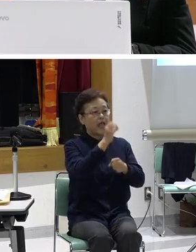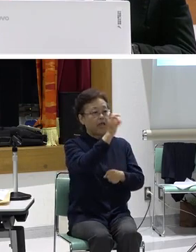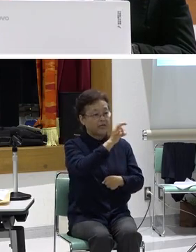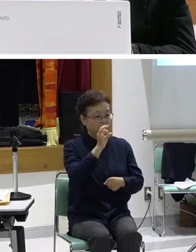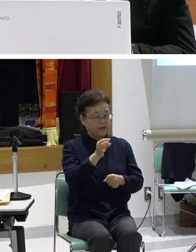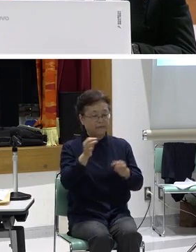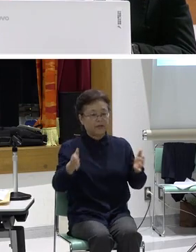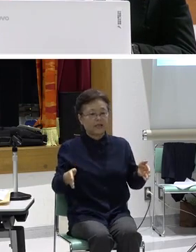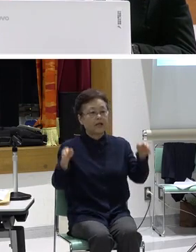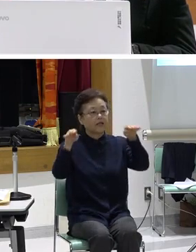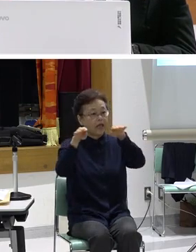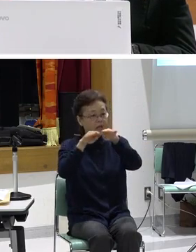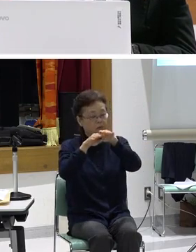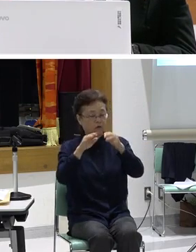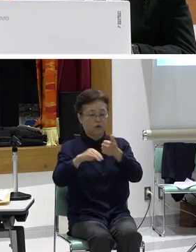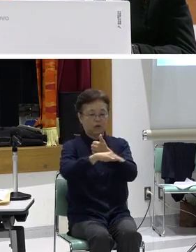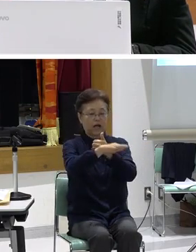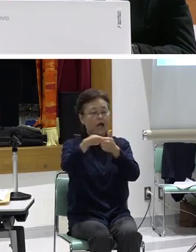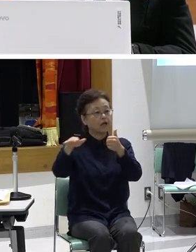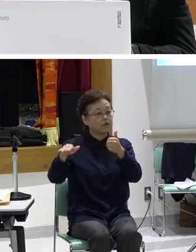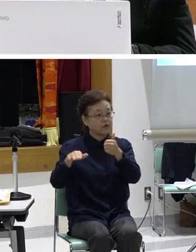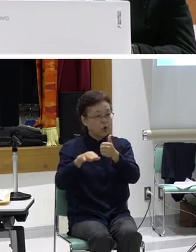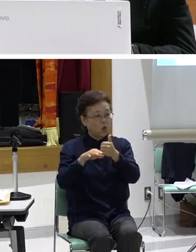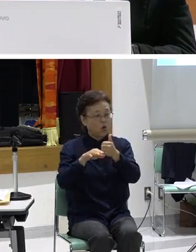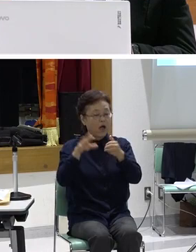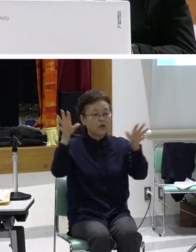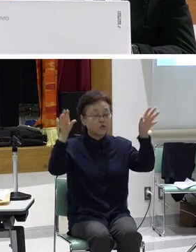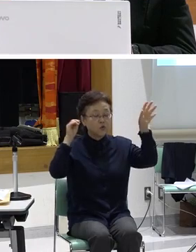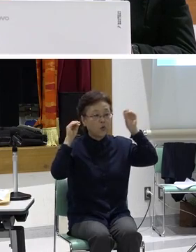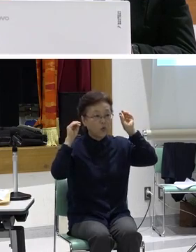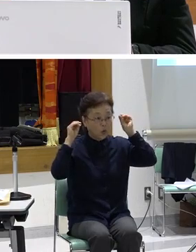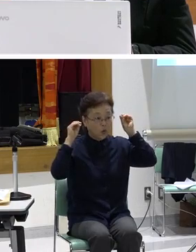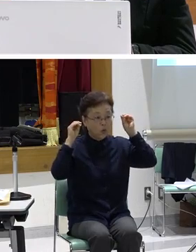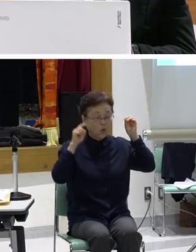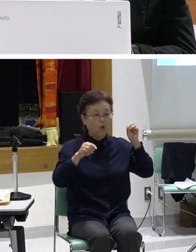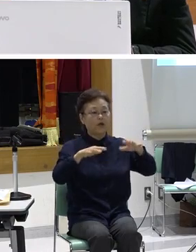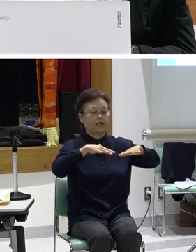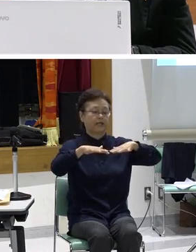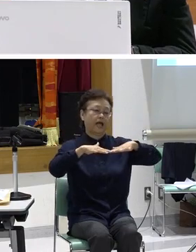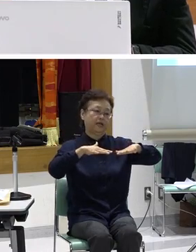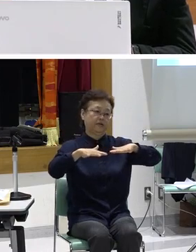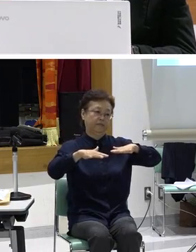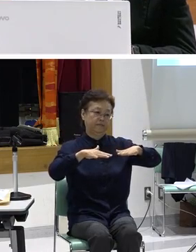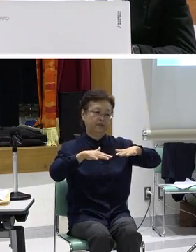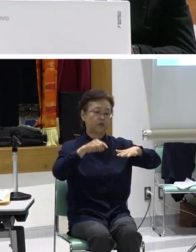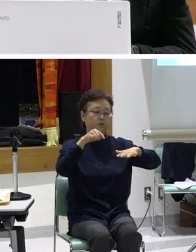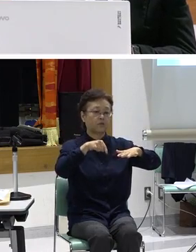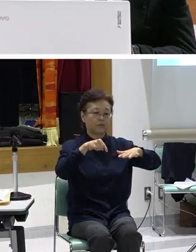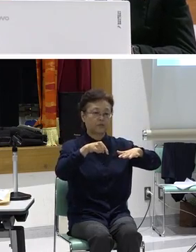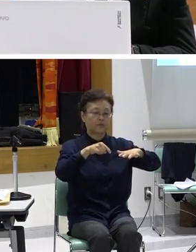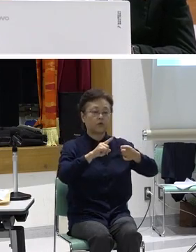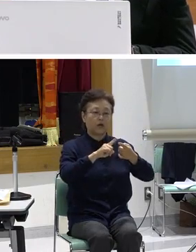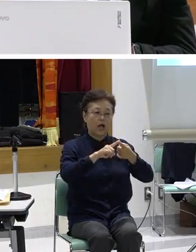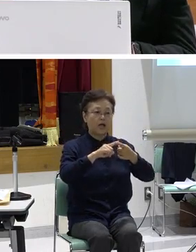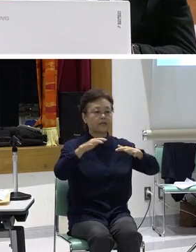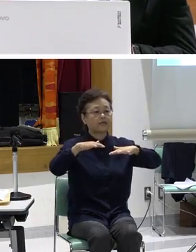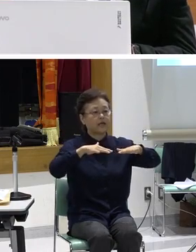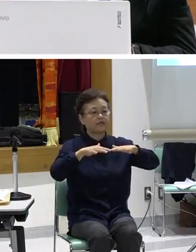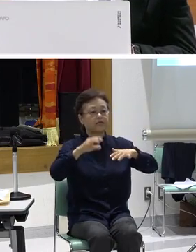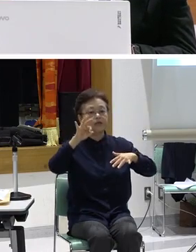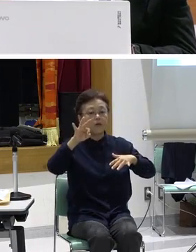物、環境、情報などをデザインすること、あるいはデザインしたも